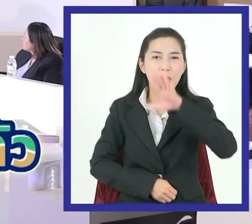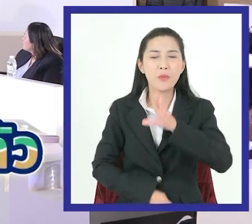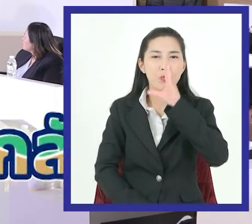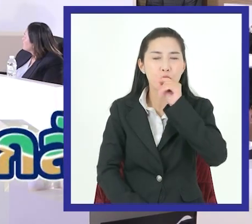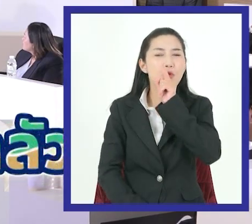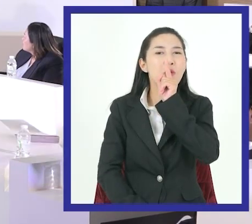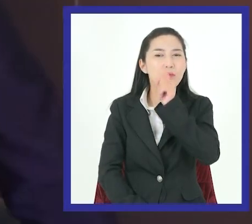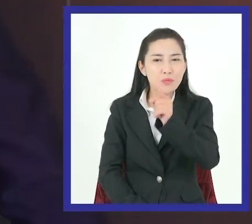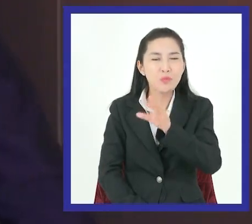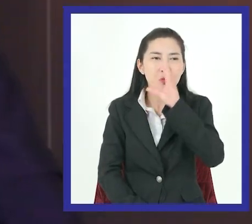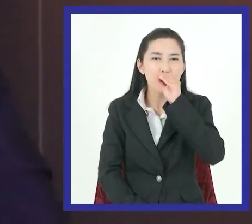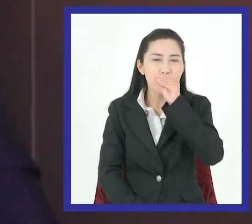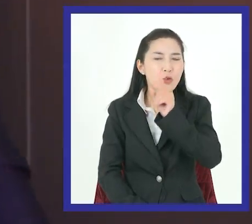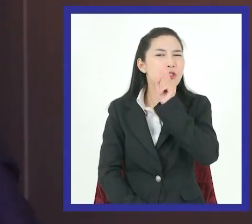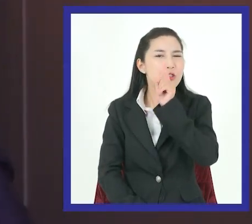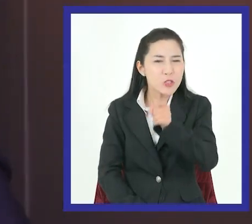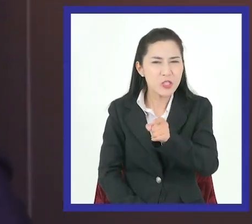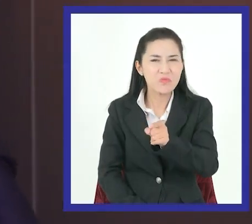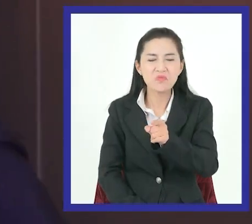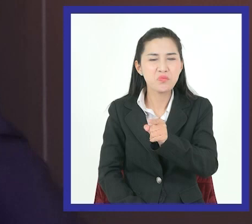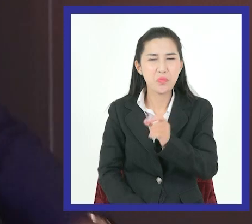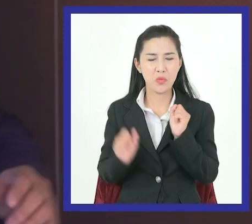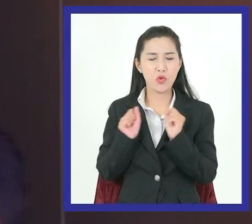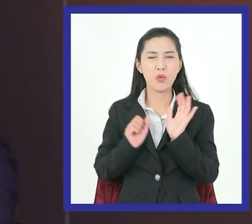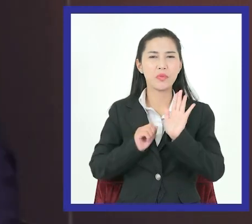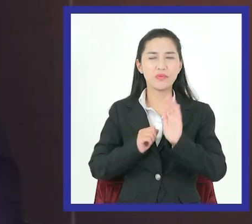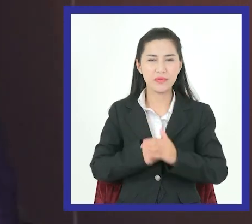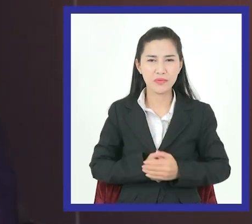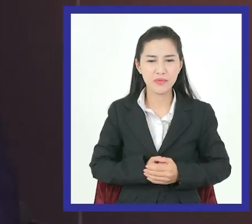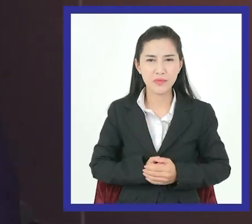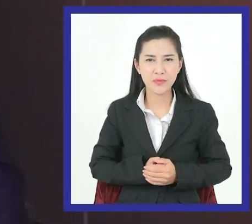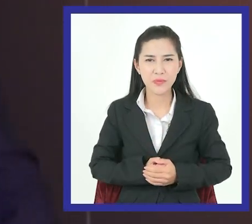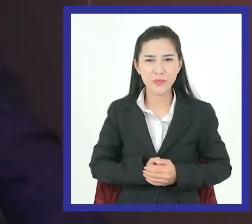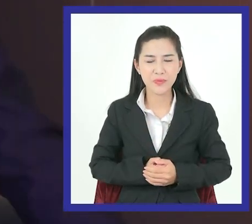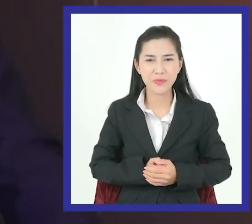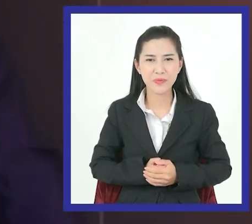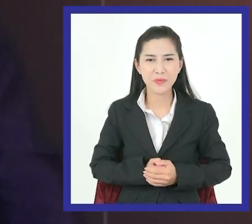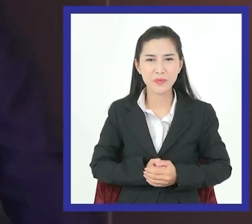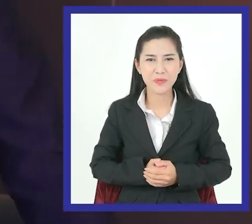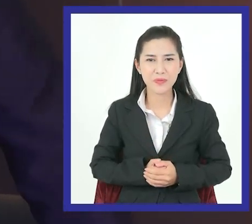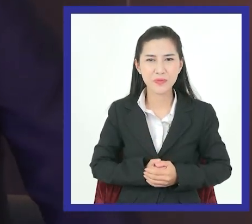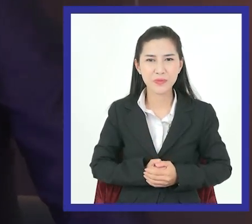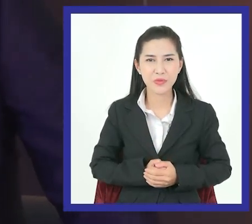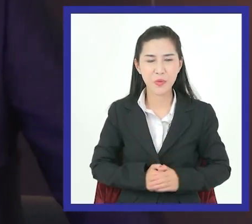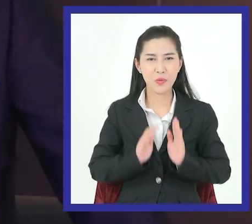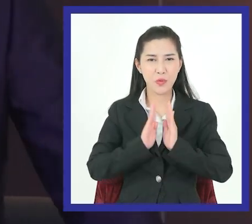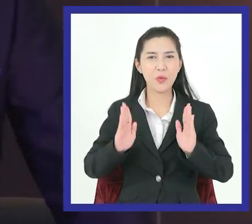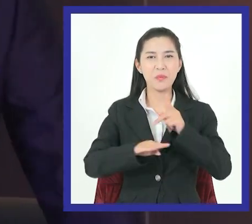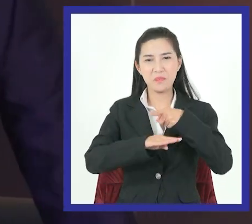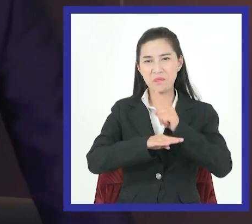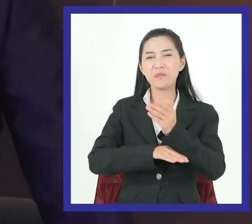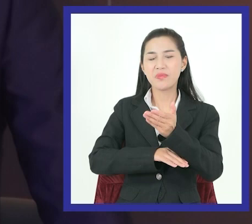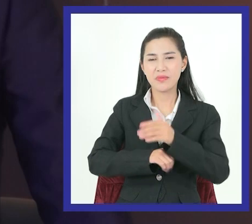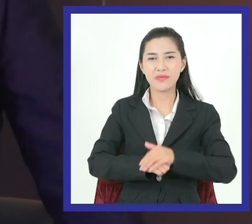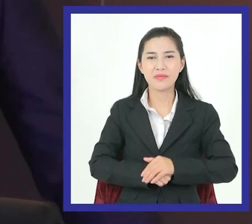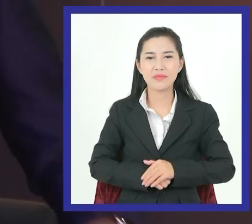กลัวครับการทำงานขอบพระคุณครับท่านประธาน